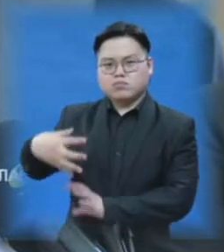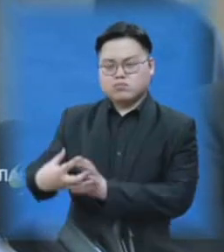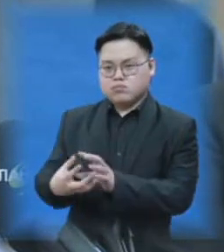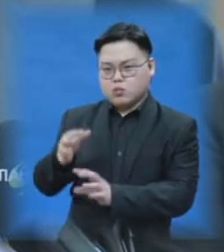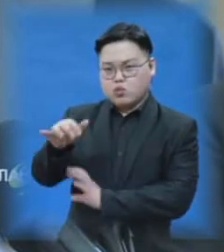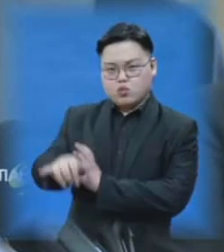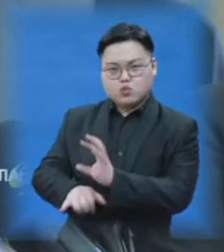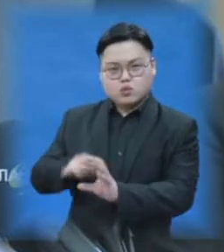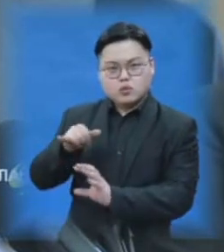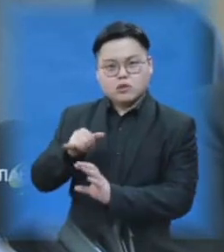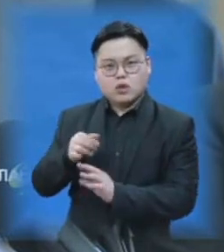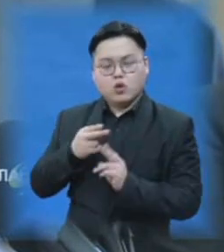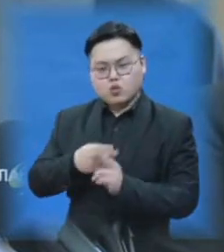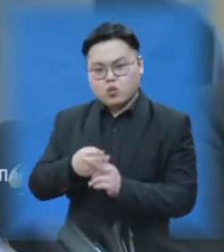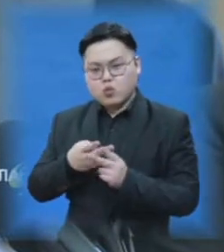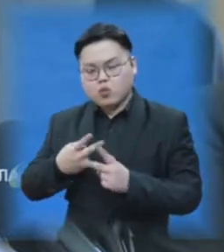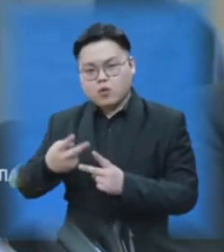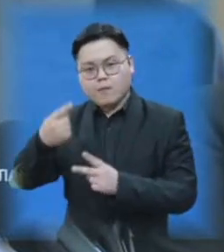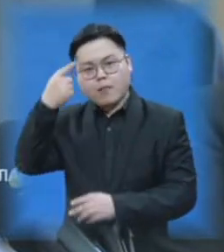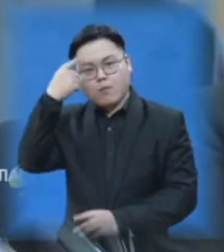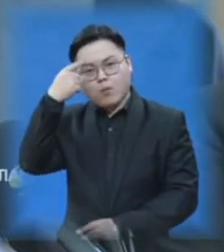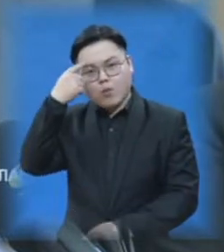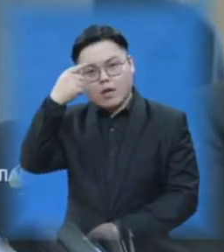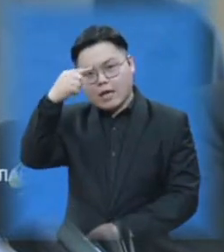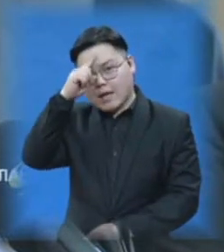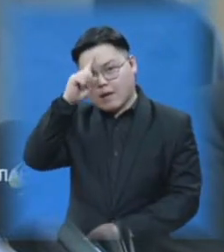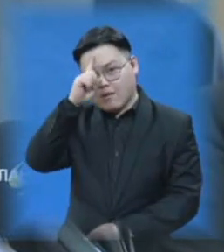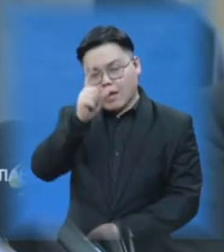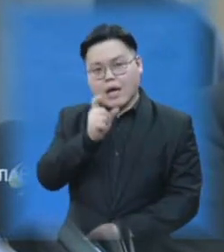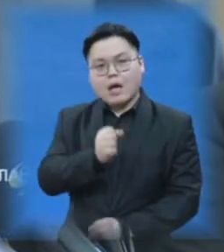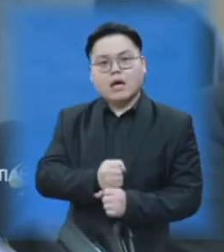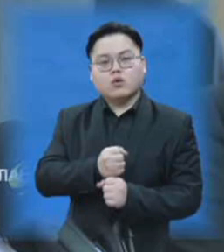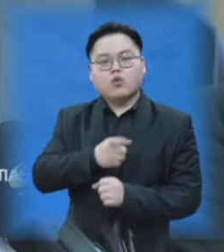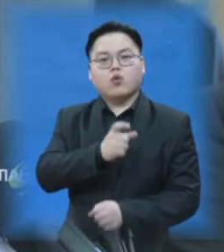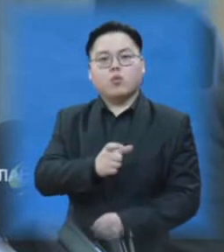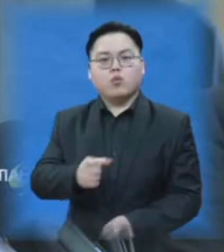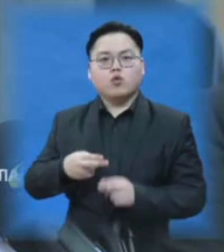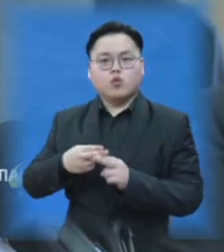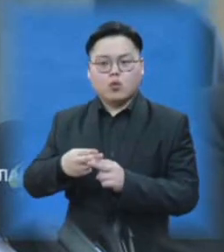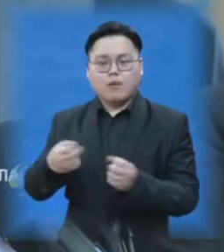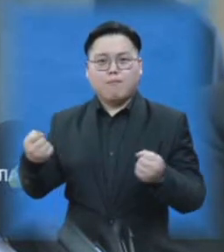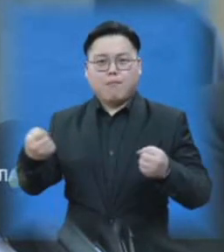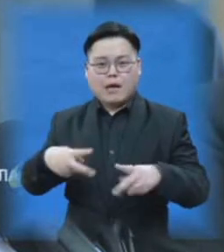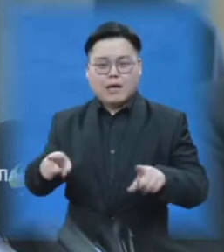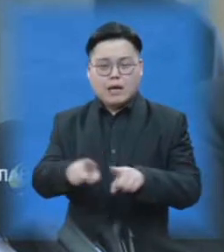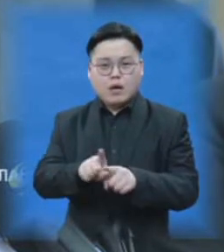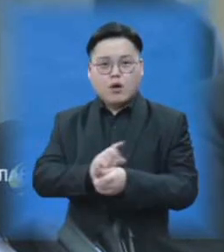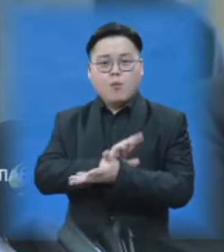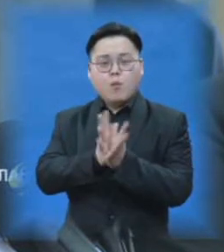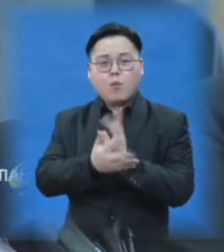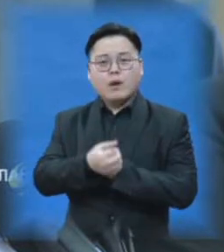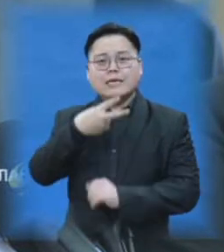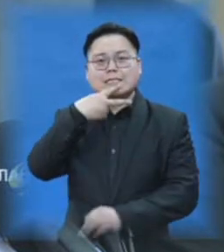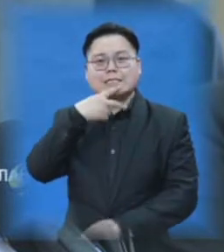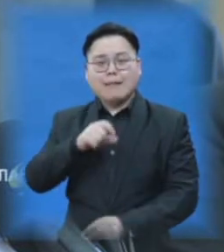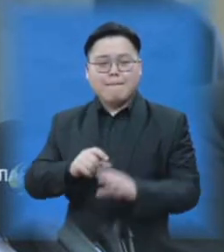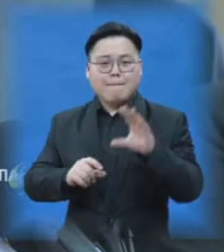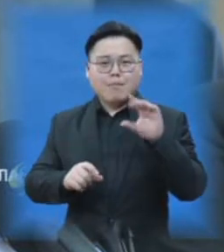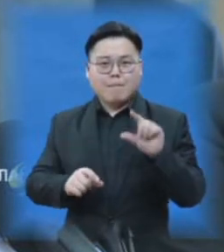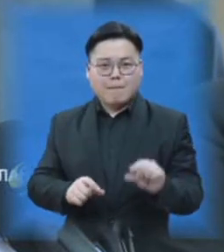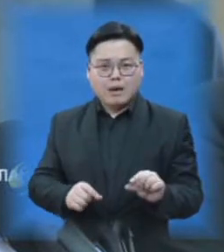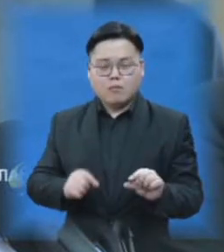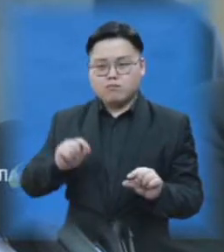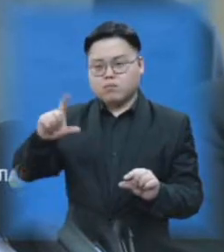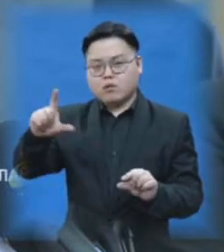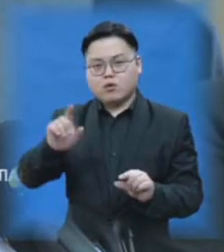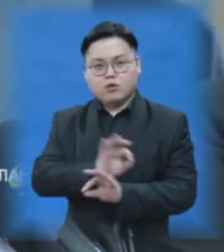байгаа тусламж үйлчлэгээр Монголын эмч ажилтнууд бол яг тэр тусламж үйлчлэгийг явуулж байна. Гэтэл тэднээс доошгоо 10 дахин бага цалин гүйс авч байна.